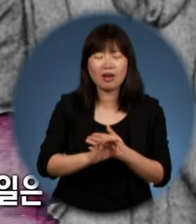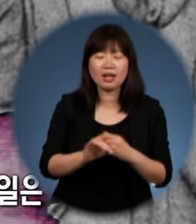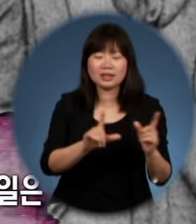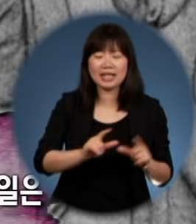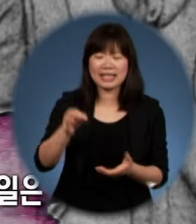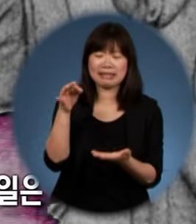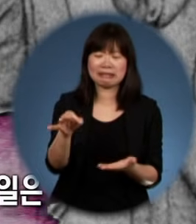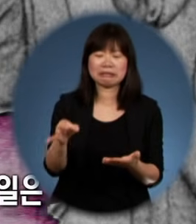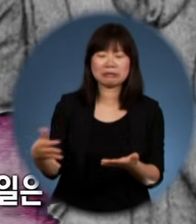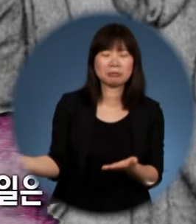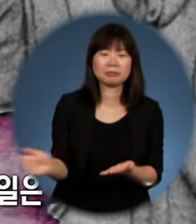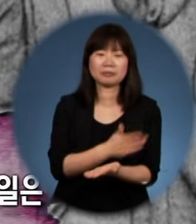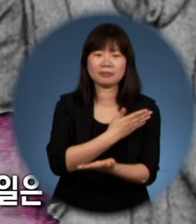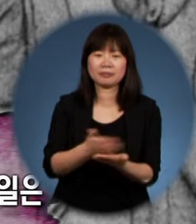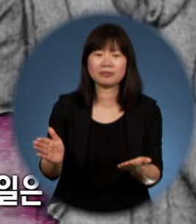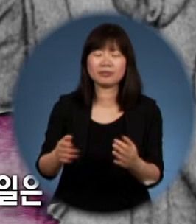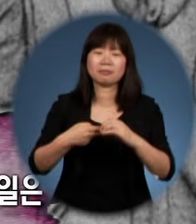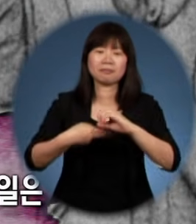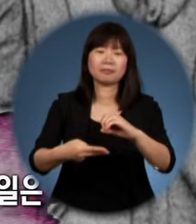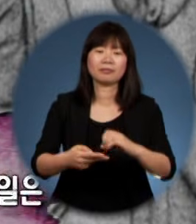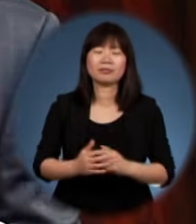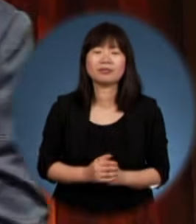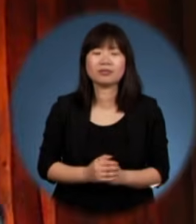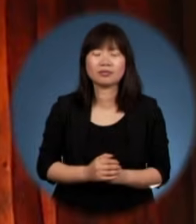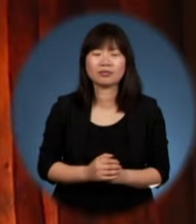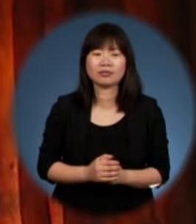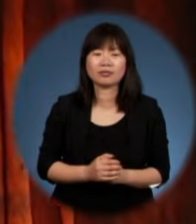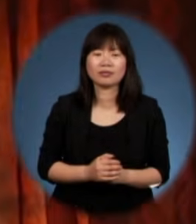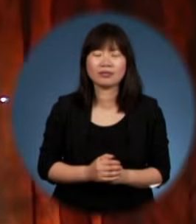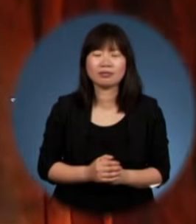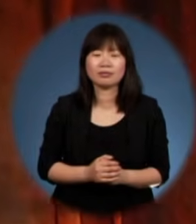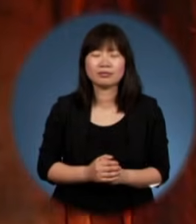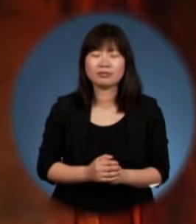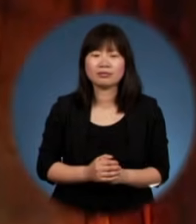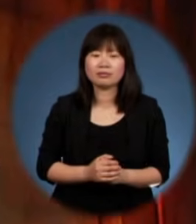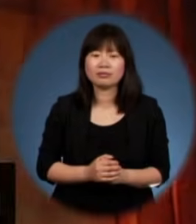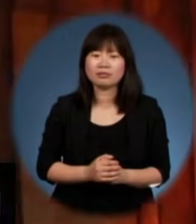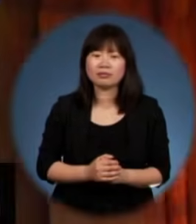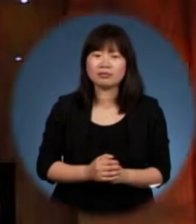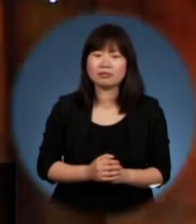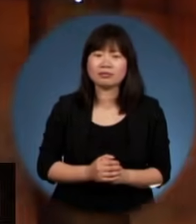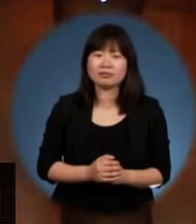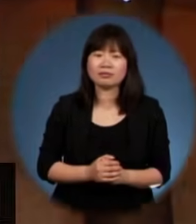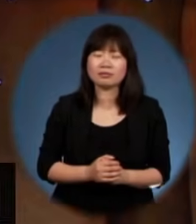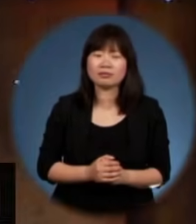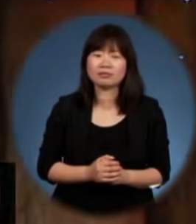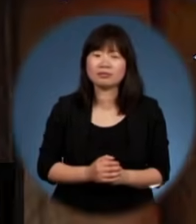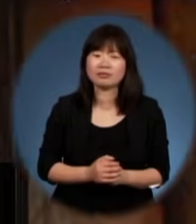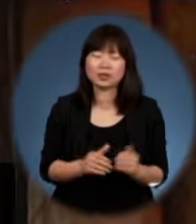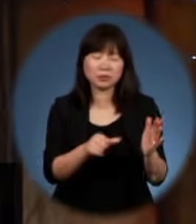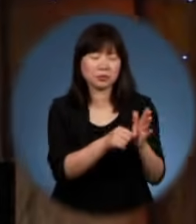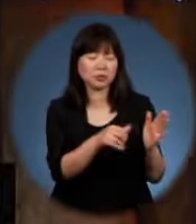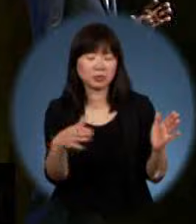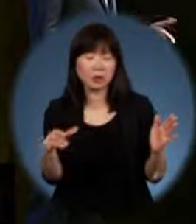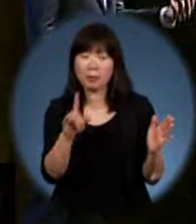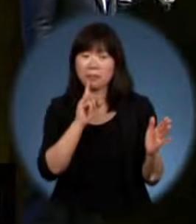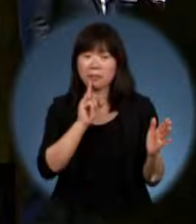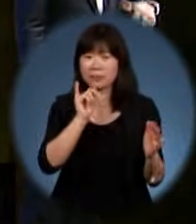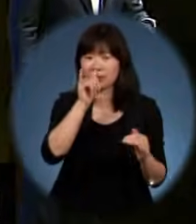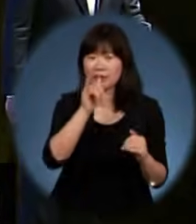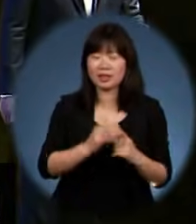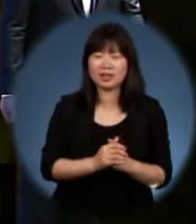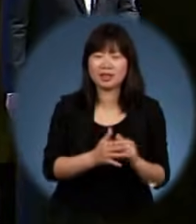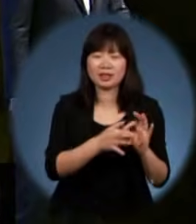없는 것이라네 어느 이제민 더 왈패 있으나 못 리빙 유명한 말입니다